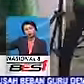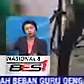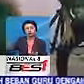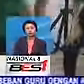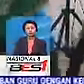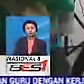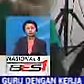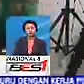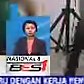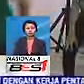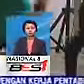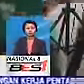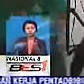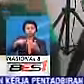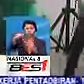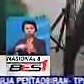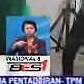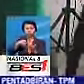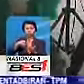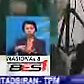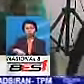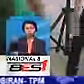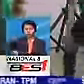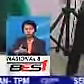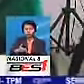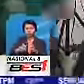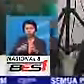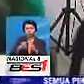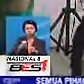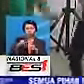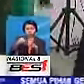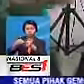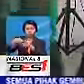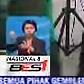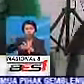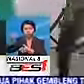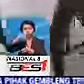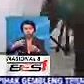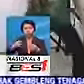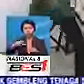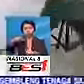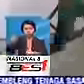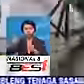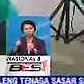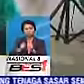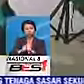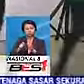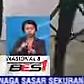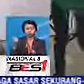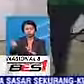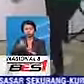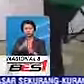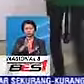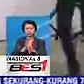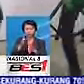itu menariknya Program Kali ini turut menjemput persembahan dari agensi luar bagi memberi kelainan dan keunikan Yang Tersendiri